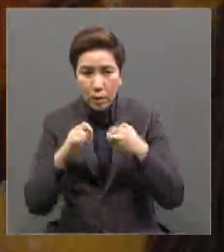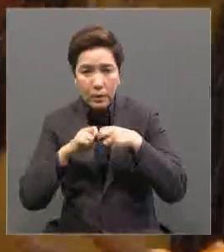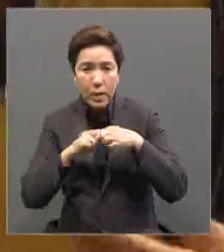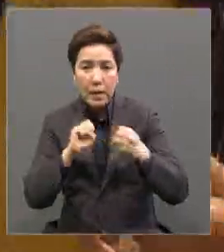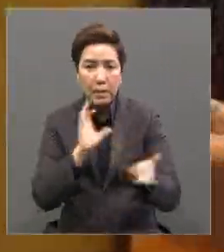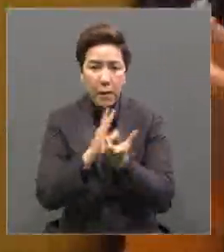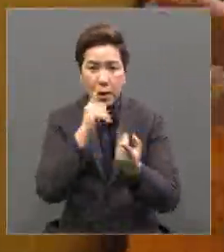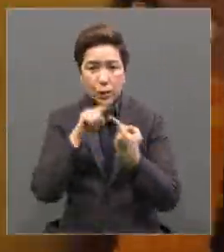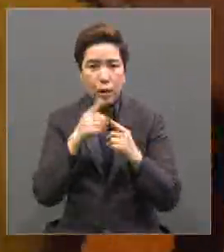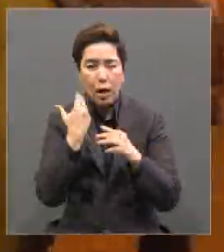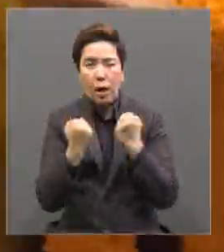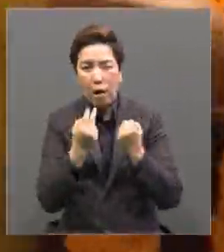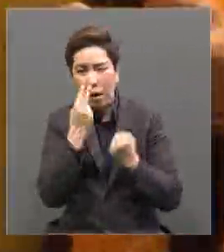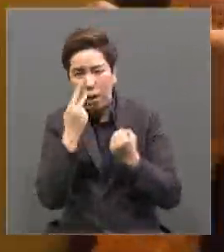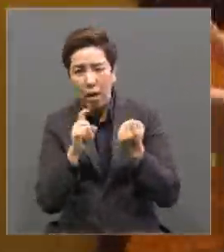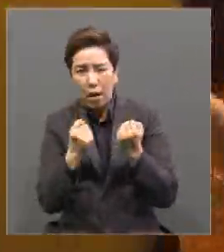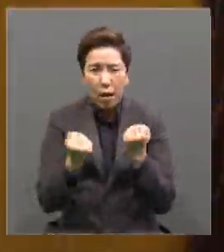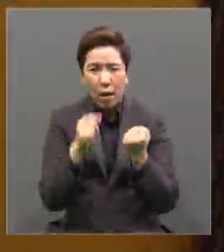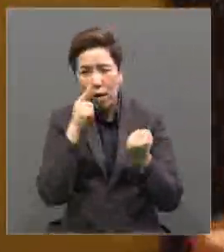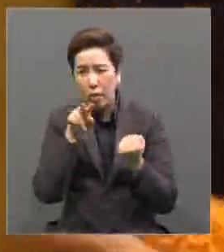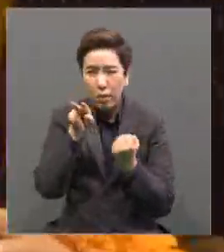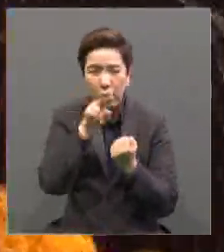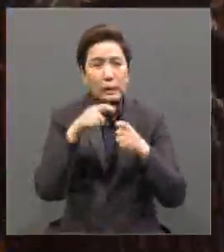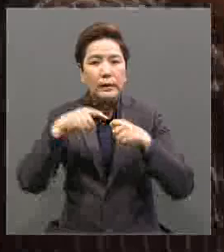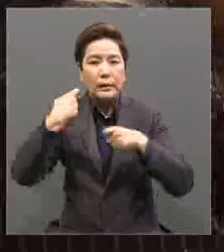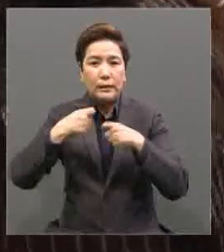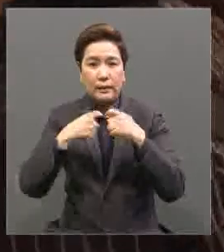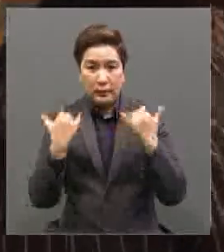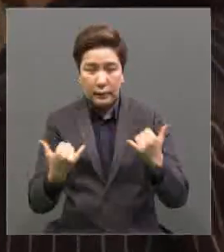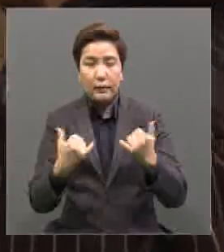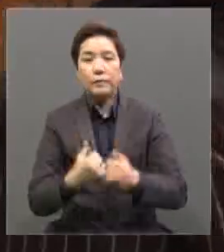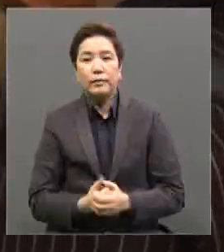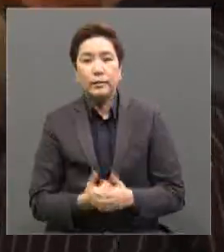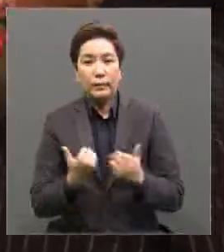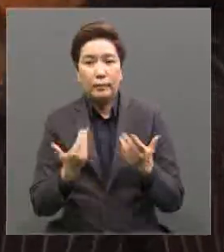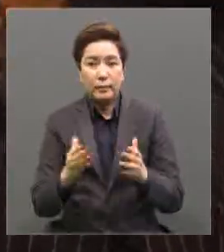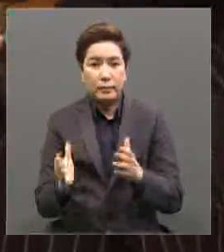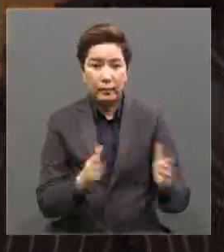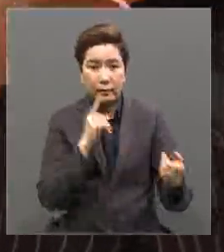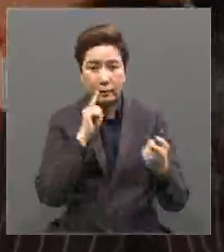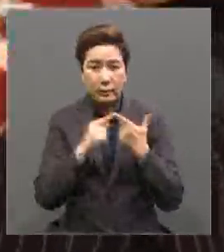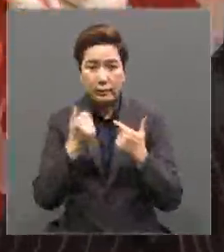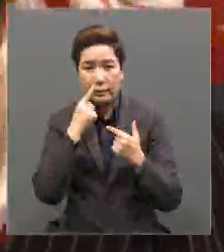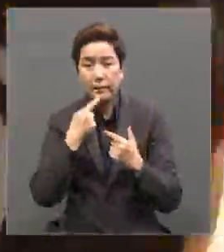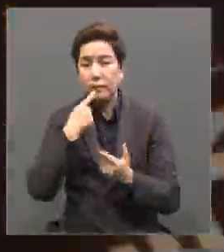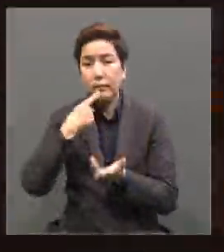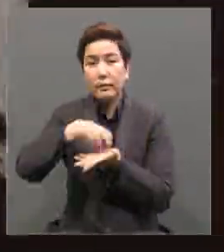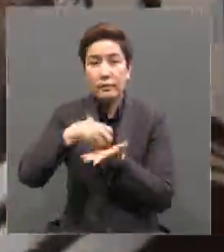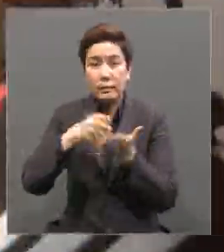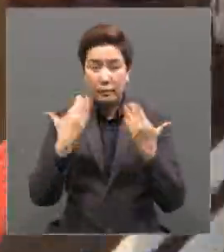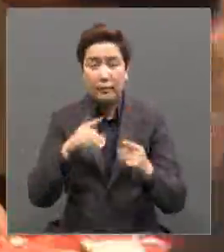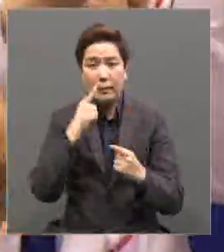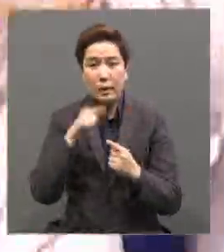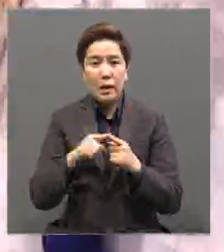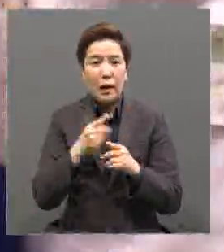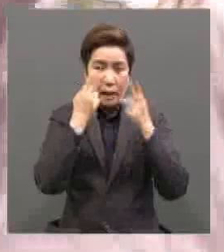บว่าหลายพื้นที่ปิดบังทัศนวิสัยในการมองเห็นของพี่น้องประชาชนครับทีนี้หลังจากที่เกริ่นไปเมื่อสักครู่นี้นะครับว่